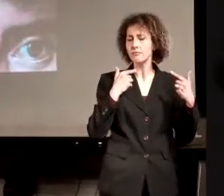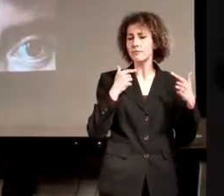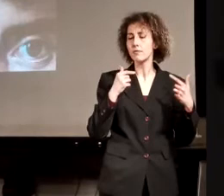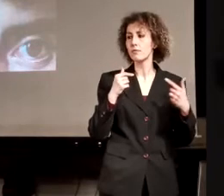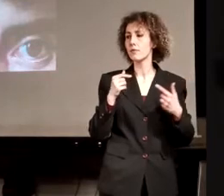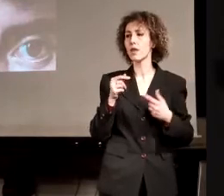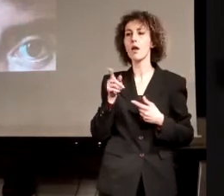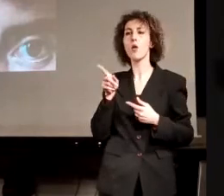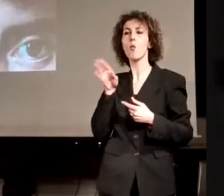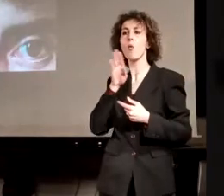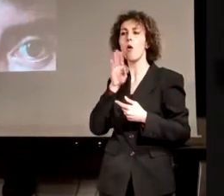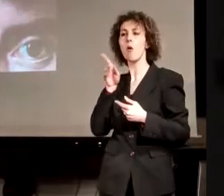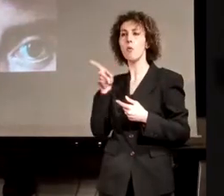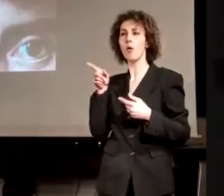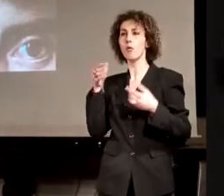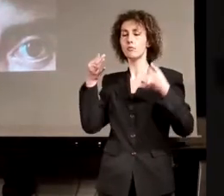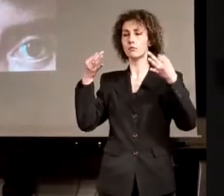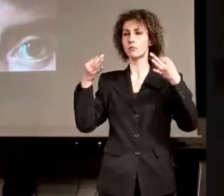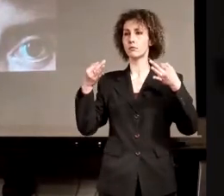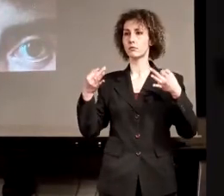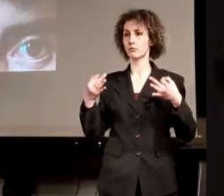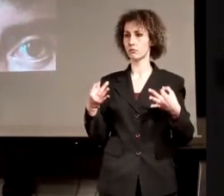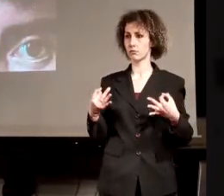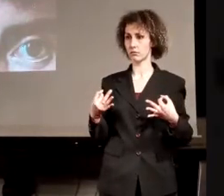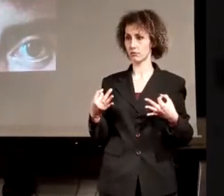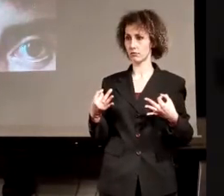lui assoluto cruciale